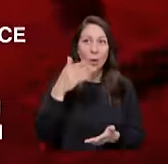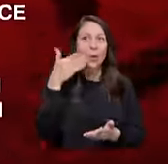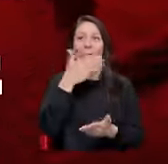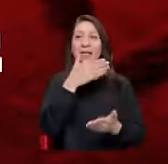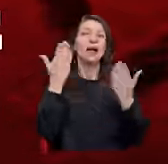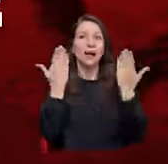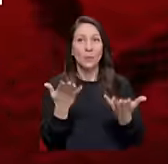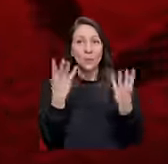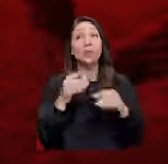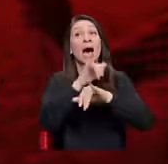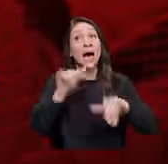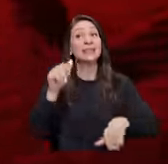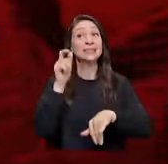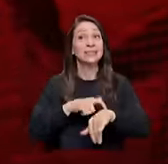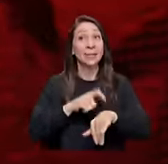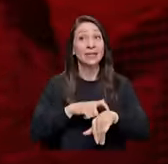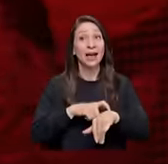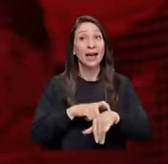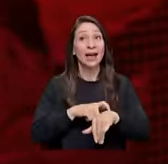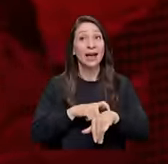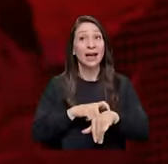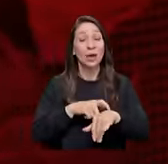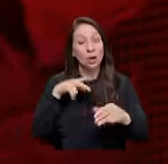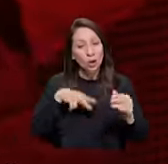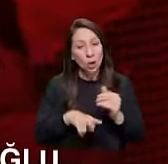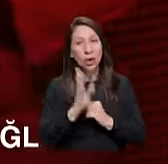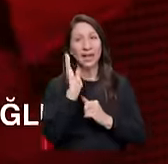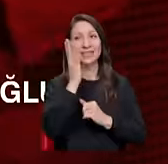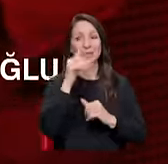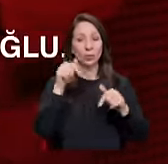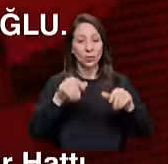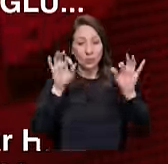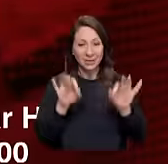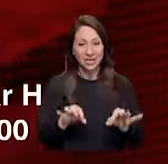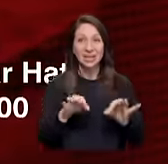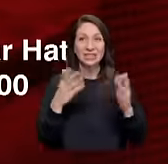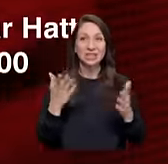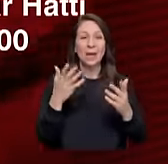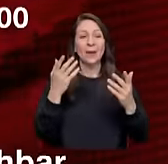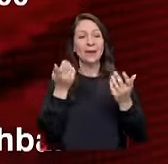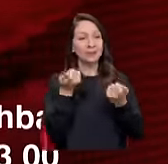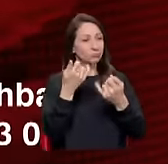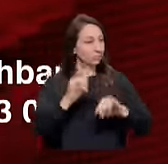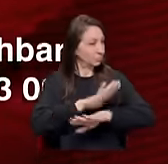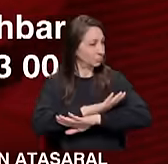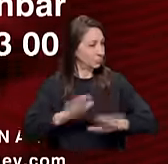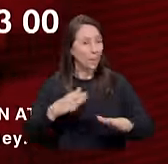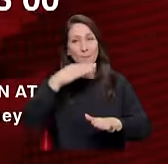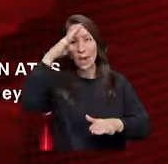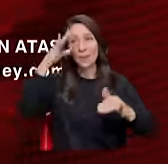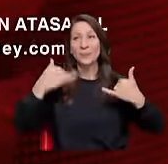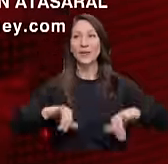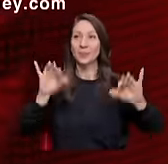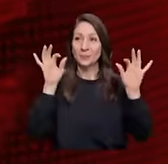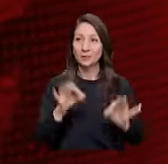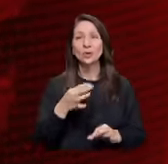oruçlar kabul olsun. Aynı zamanda... Yollara düşülecek bugün itibariyle işte mesai bitiminde o bayram tatilde